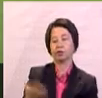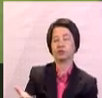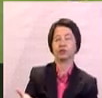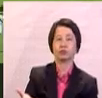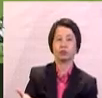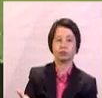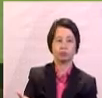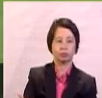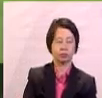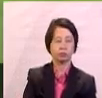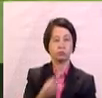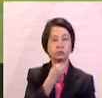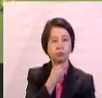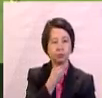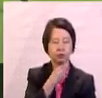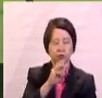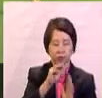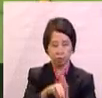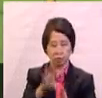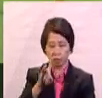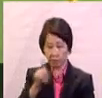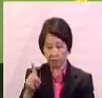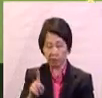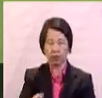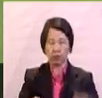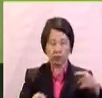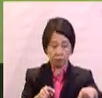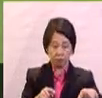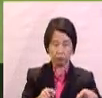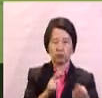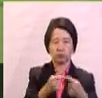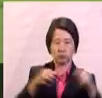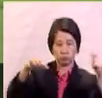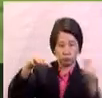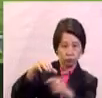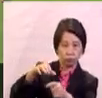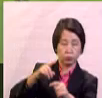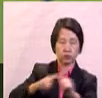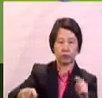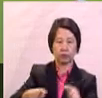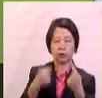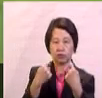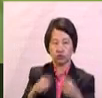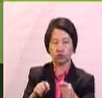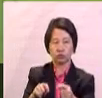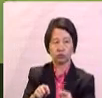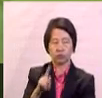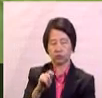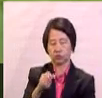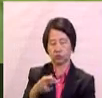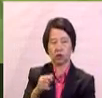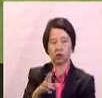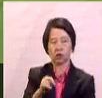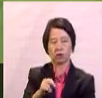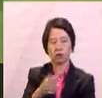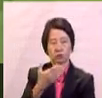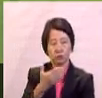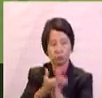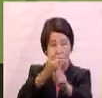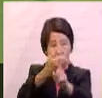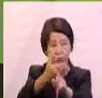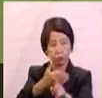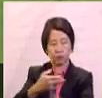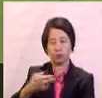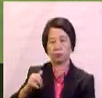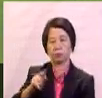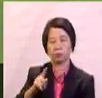Mehmet Dorakovic. Pada minit ke-81, PKNP turut berpeluang menjadikan gol, namun percubaan Thomas Abe ditepis penjaga gol Perak Muhammad